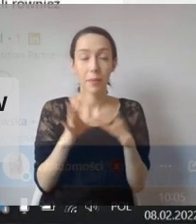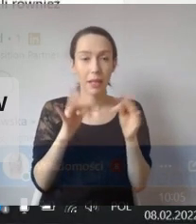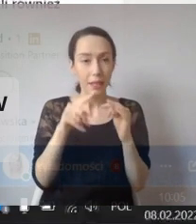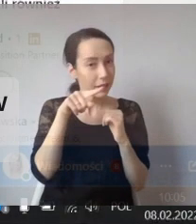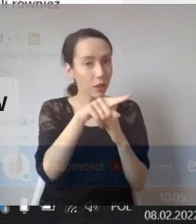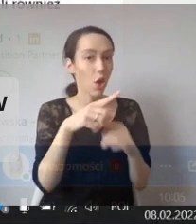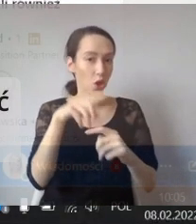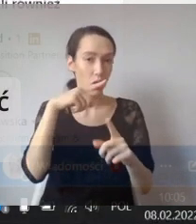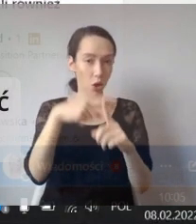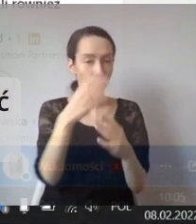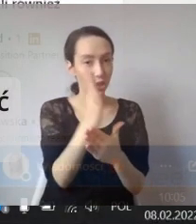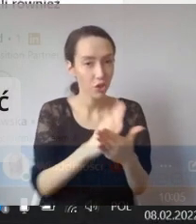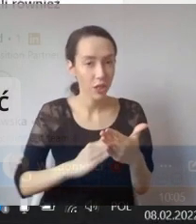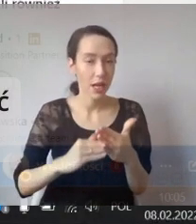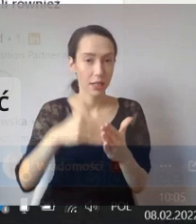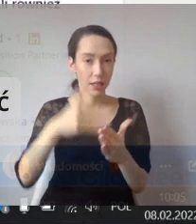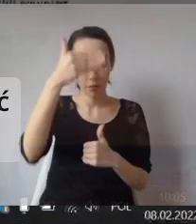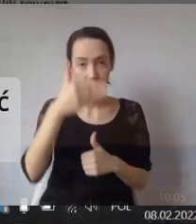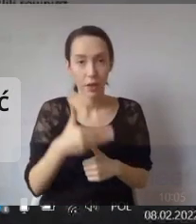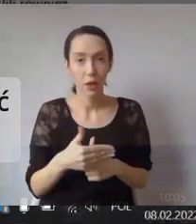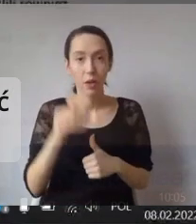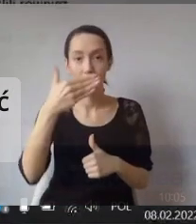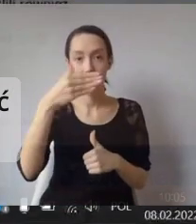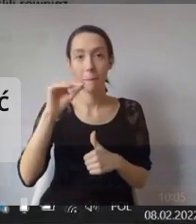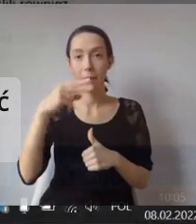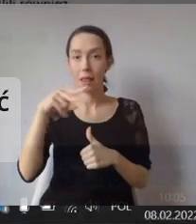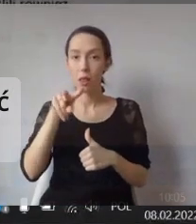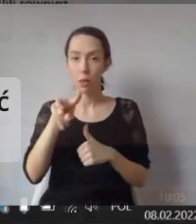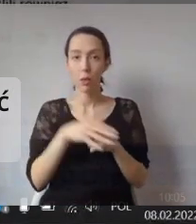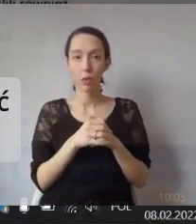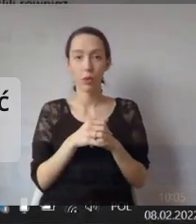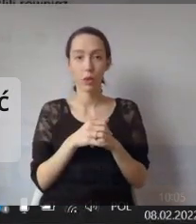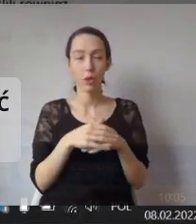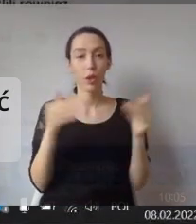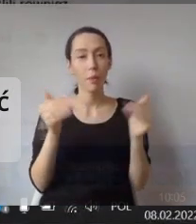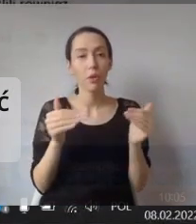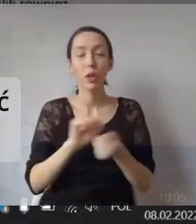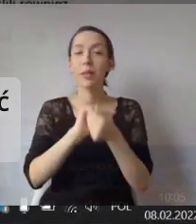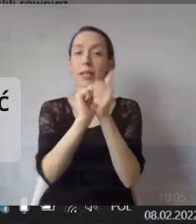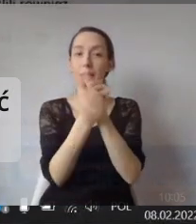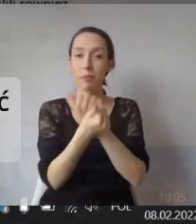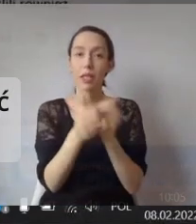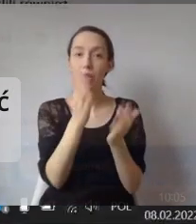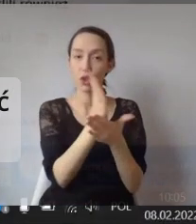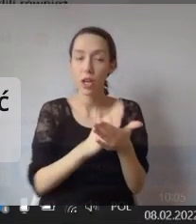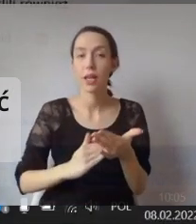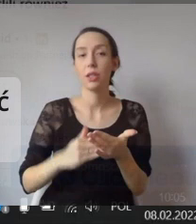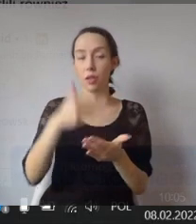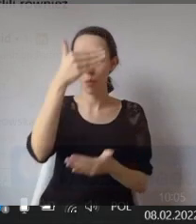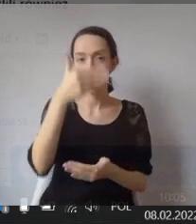część w profilu. Jest to menu, którym możemy nawigować, żeby zmienić poszczególne części